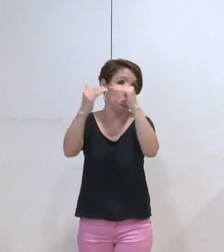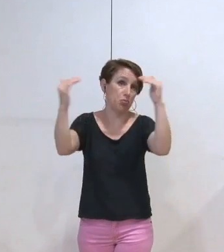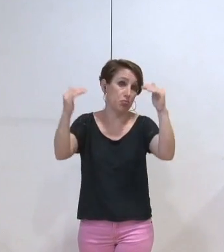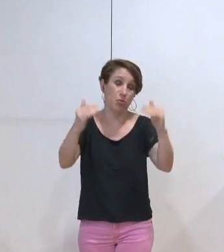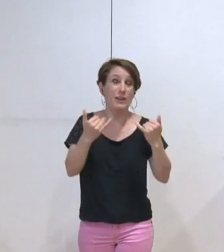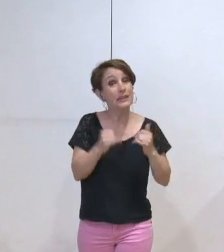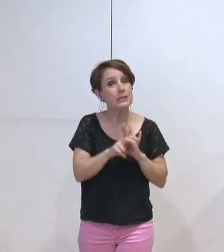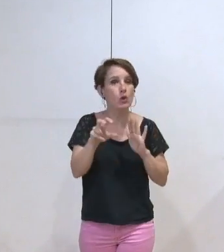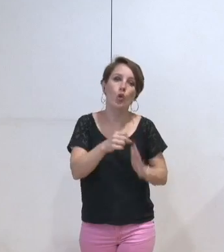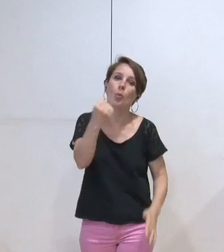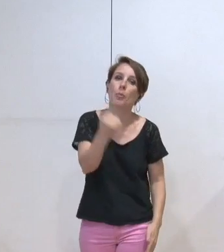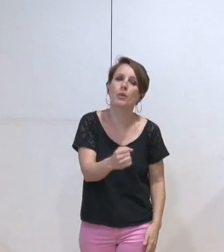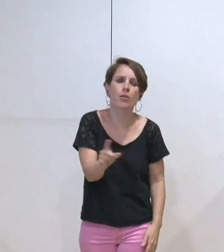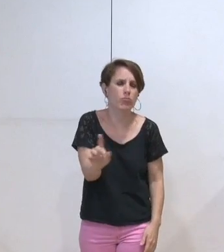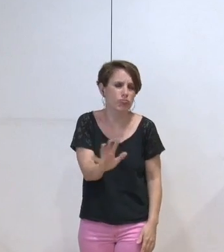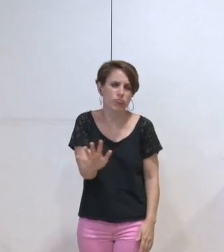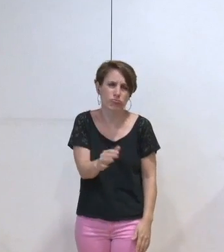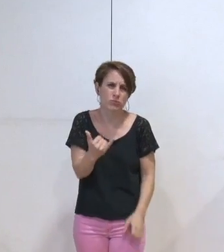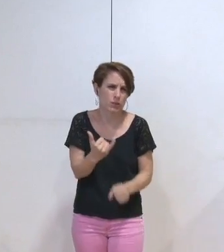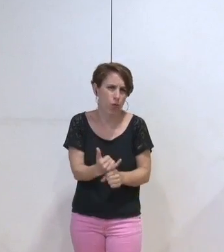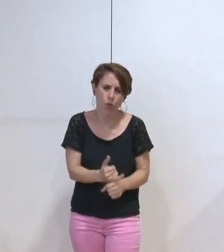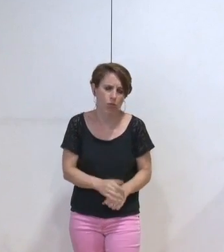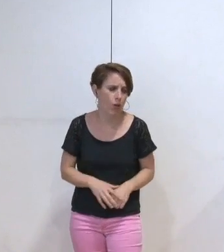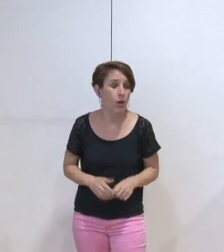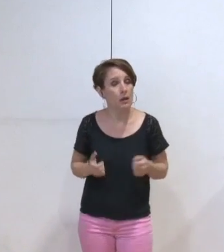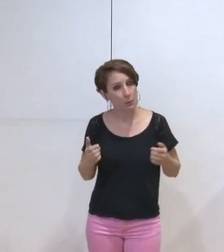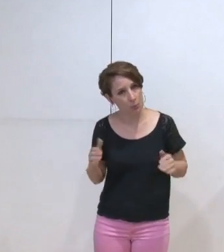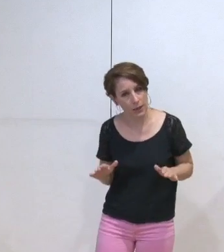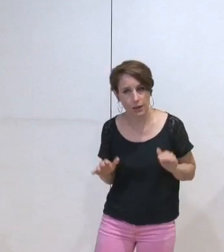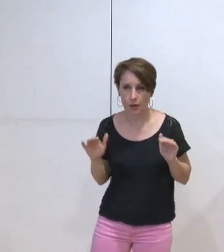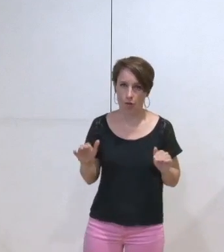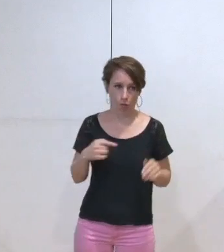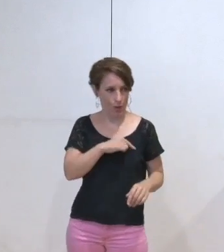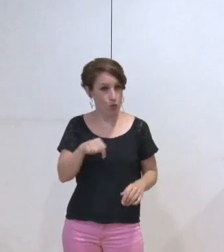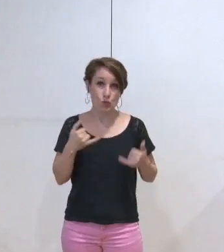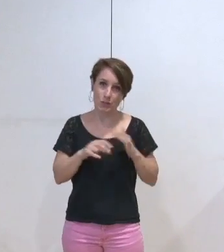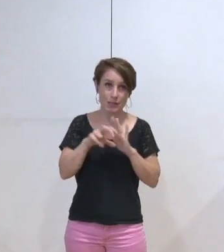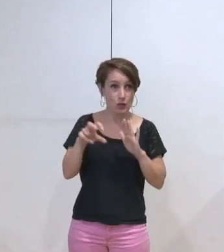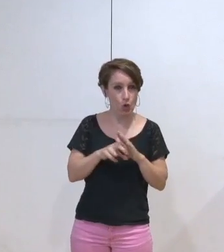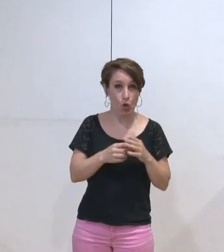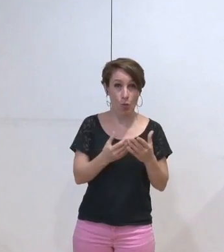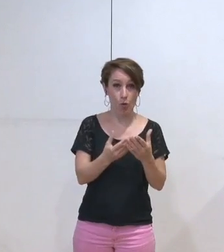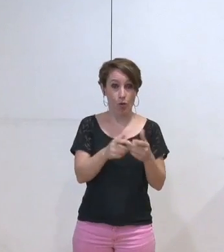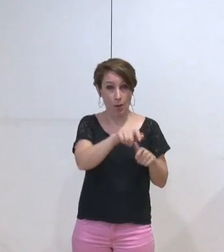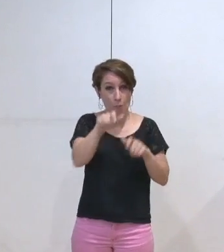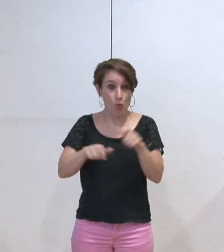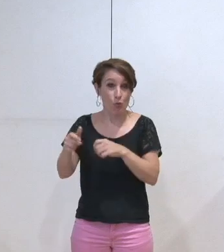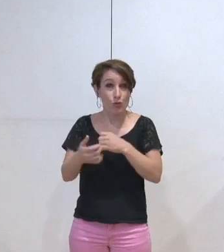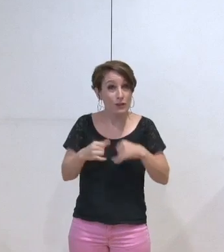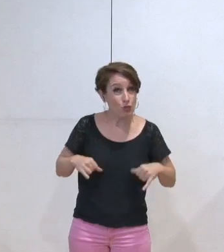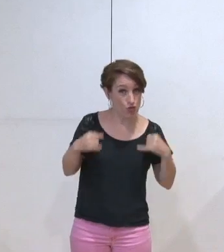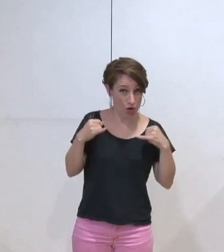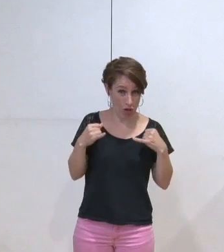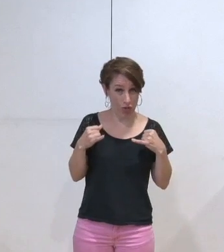ce de ce type de discours qui ne serait pas exact mais pour autant nous avons une population jeune et une population notamment chez les très jeunes